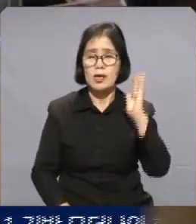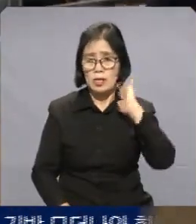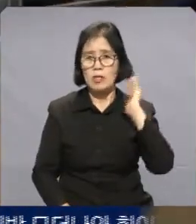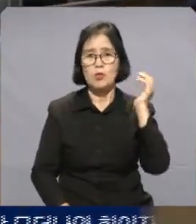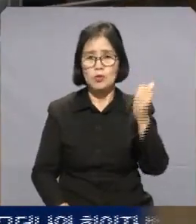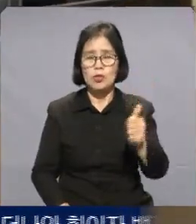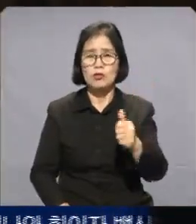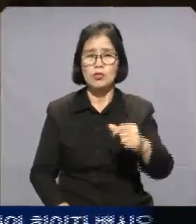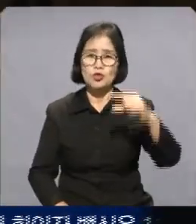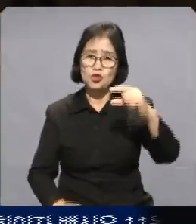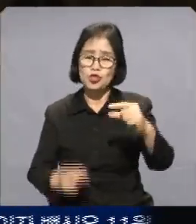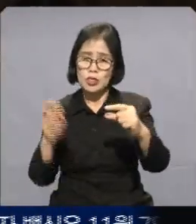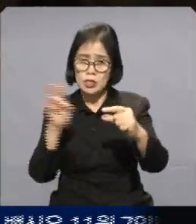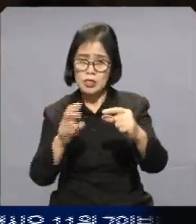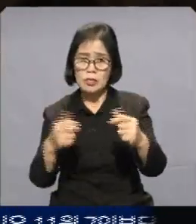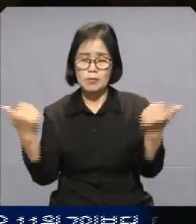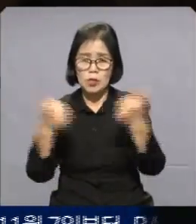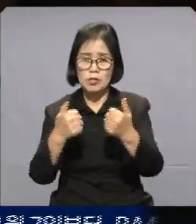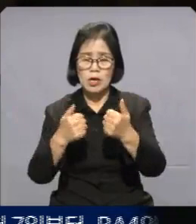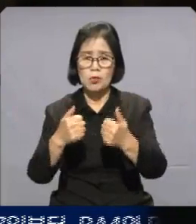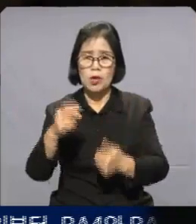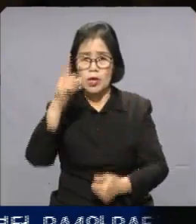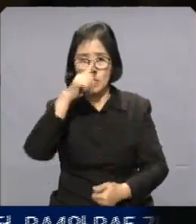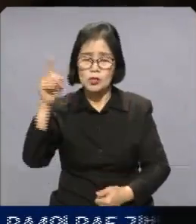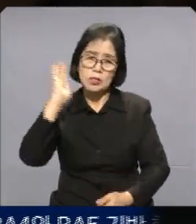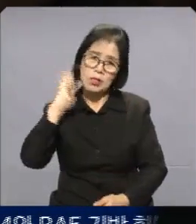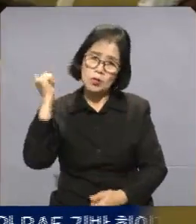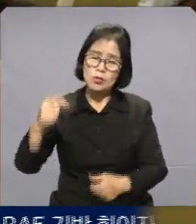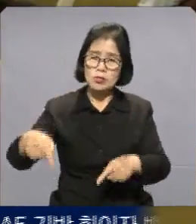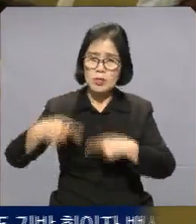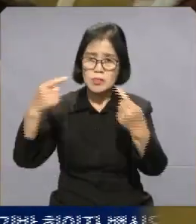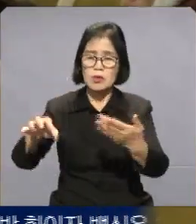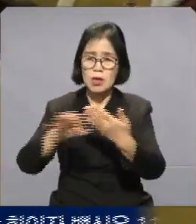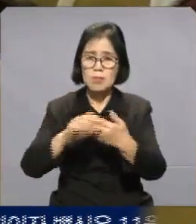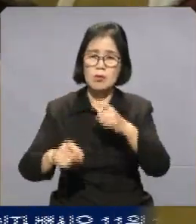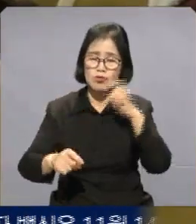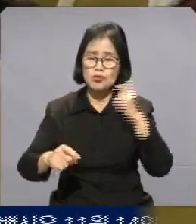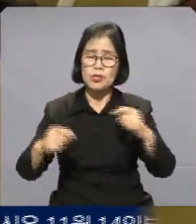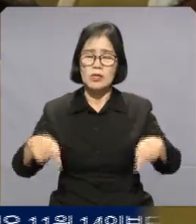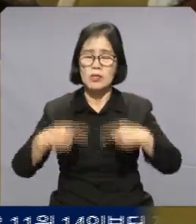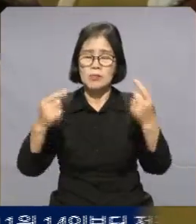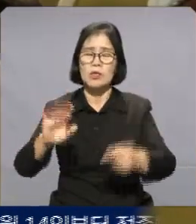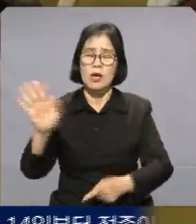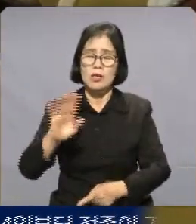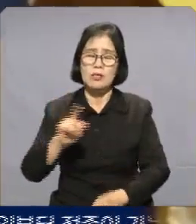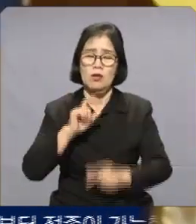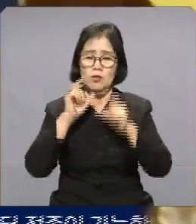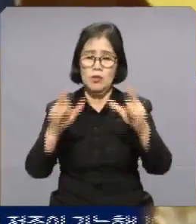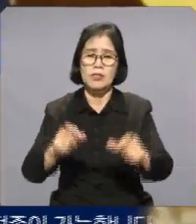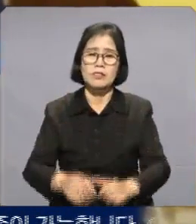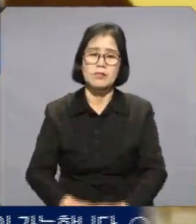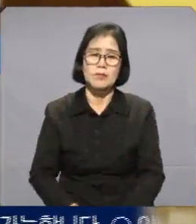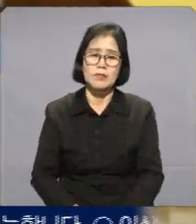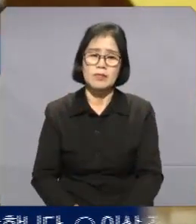있을 G20 정상회의에 푸틴이 참석하면 우크라이나는 불참하겠다고 선언했습니다.